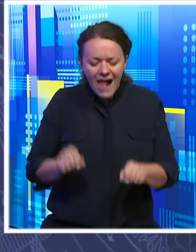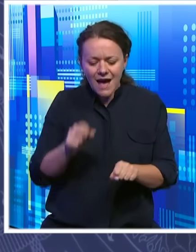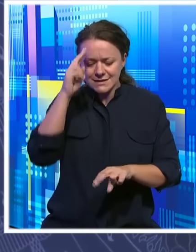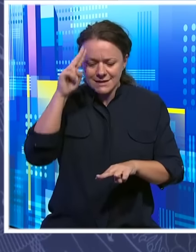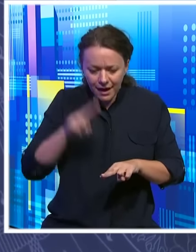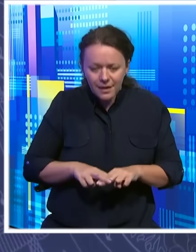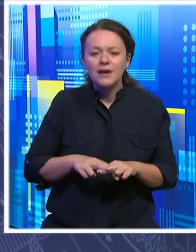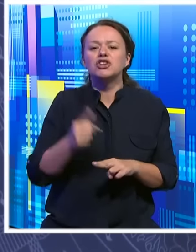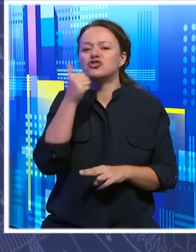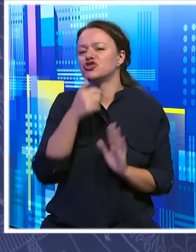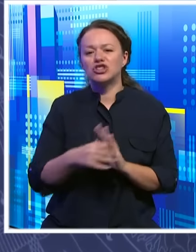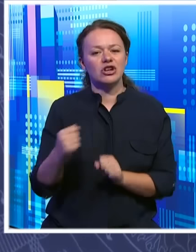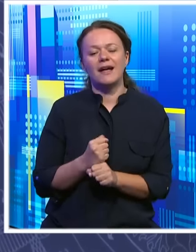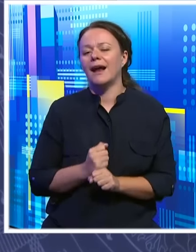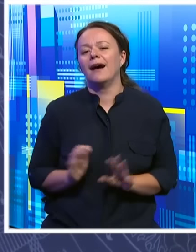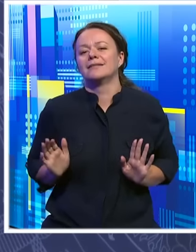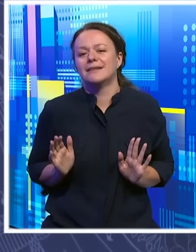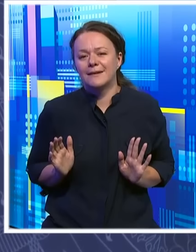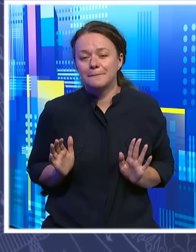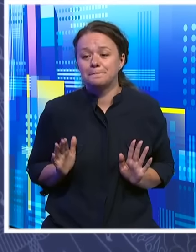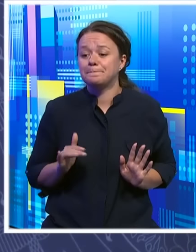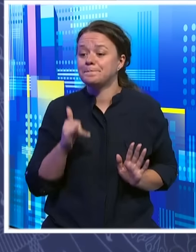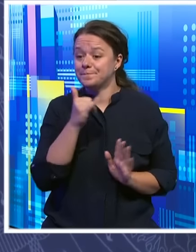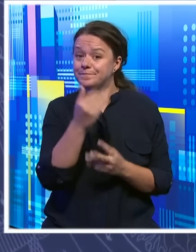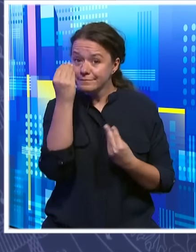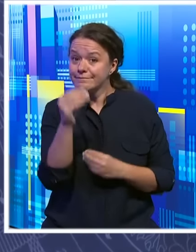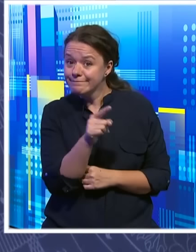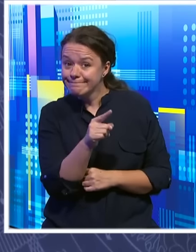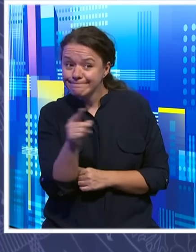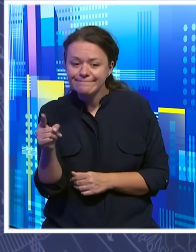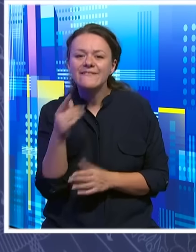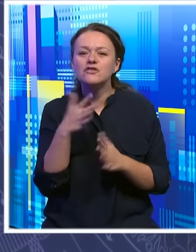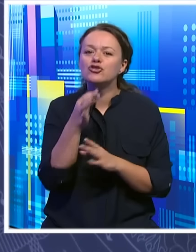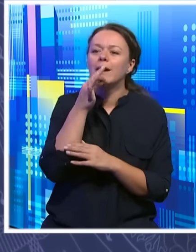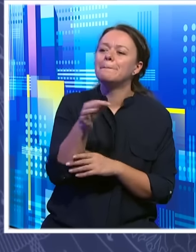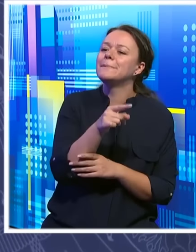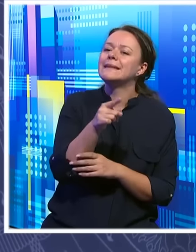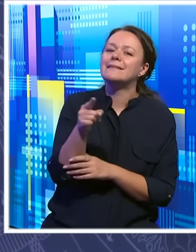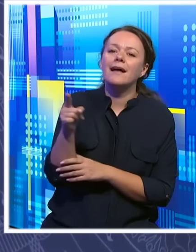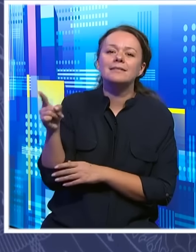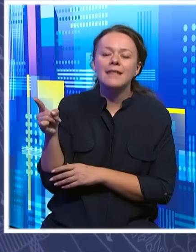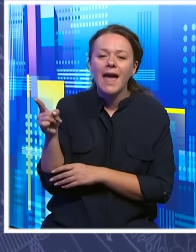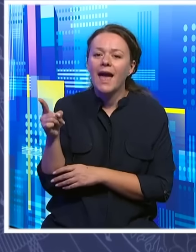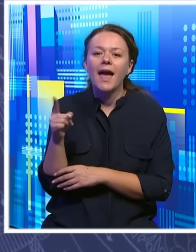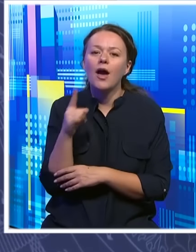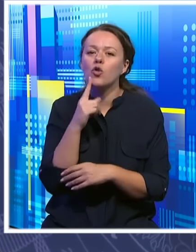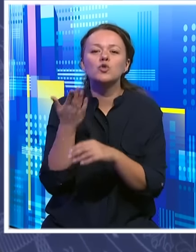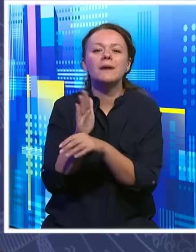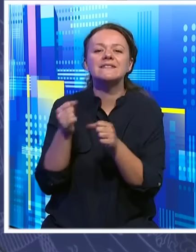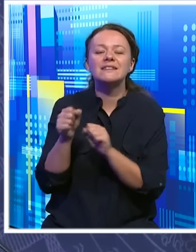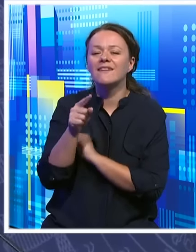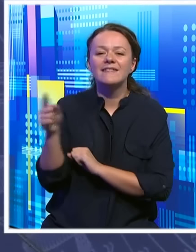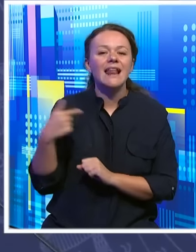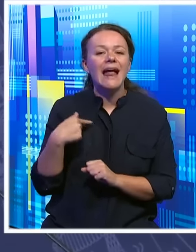tome šta će da radi. Ali evo da vas obavestim, kad već pitate predstavnike vlasnika, nećemo nikada da